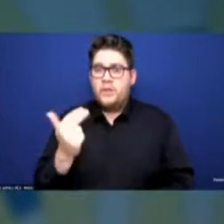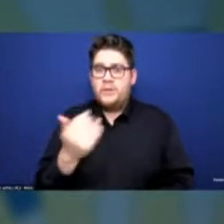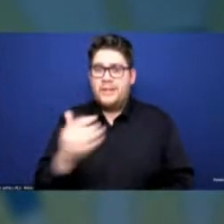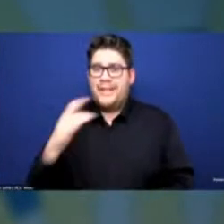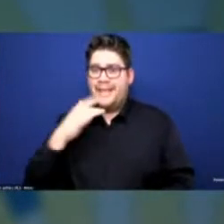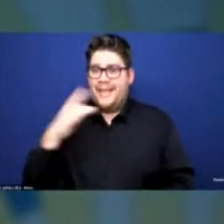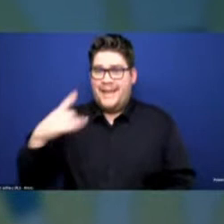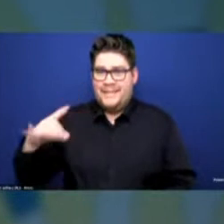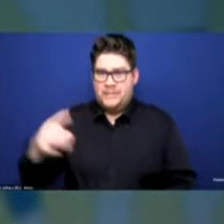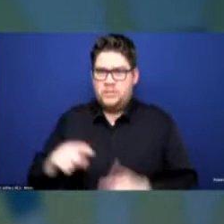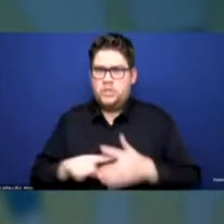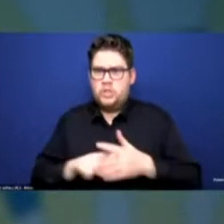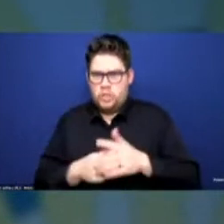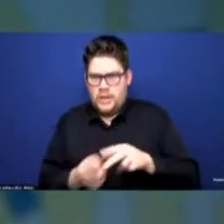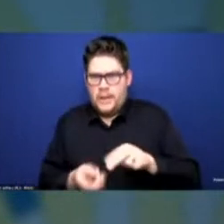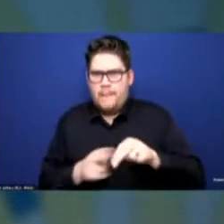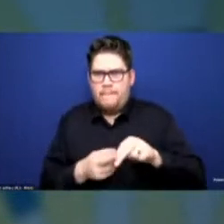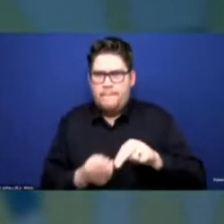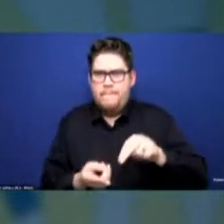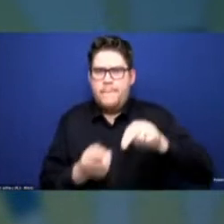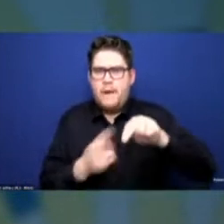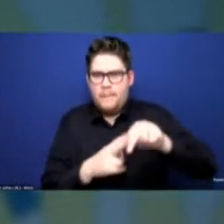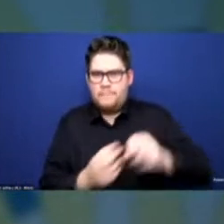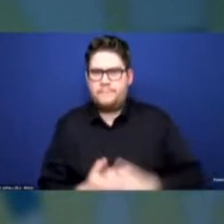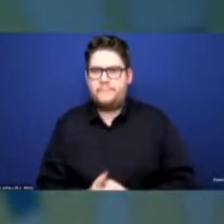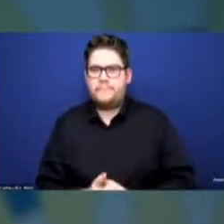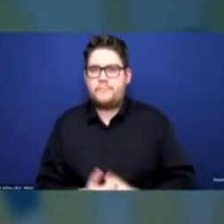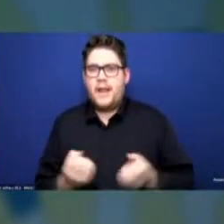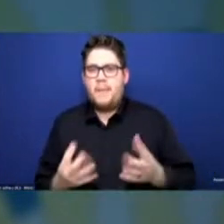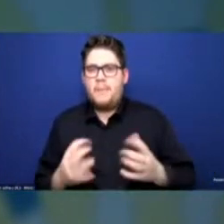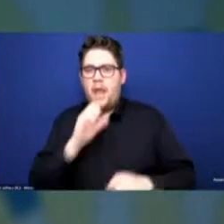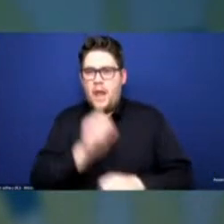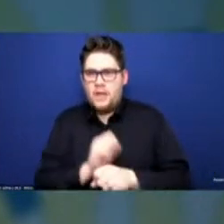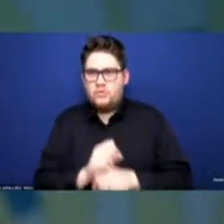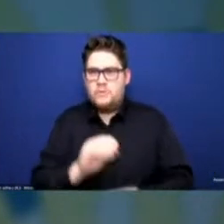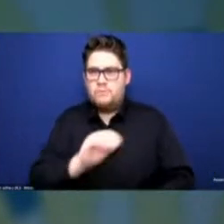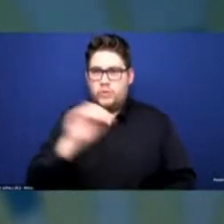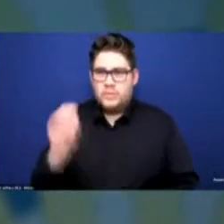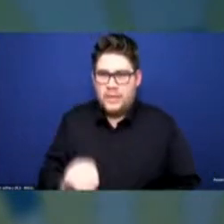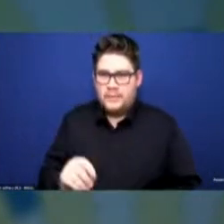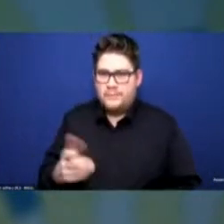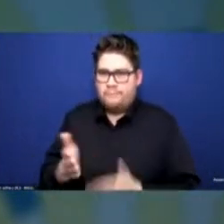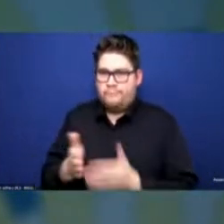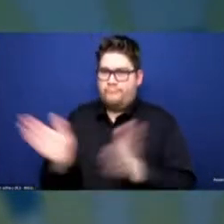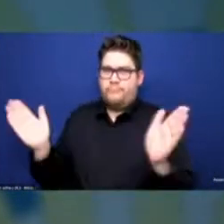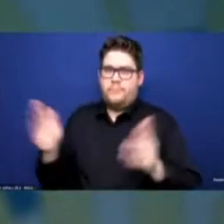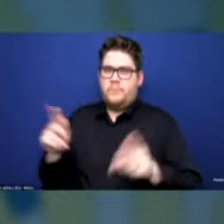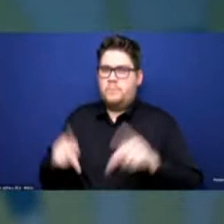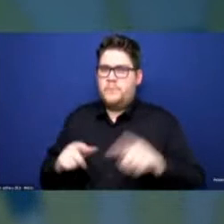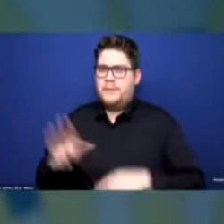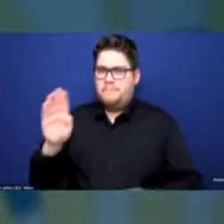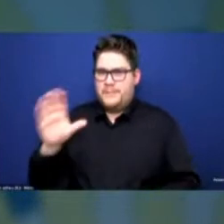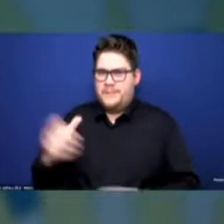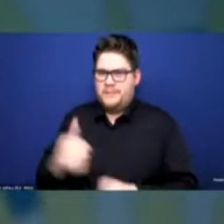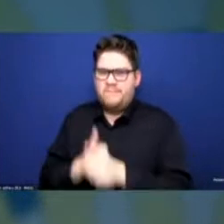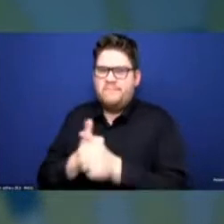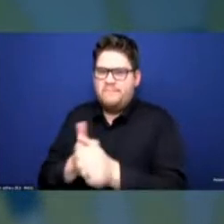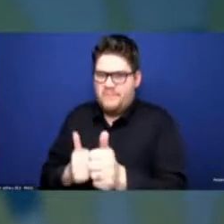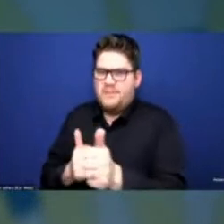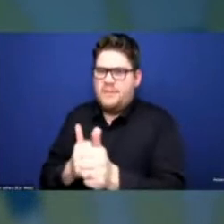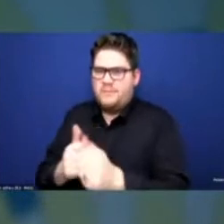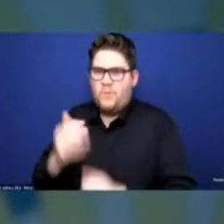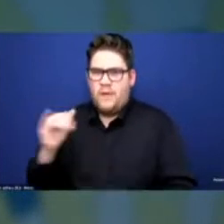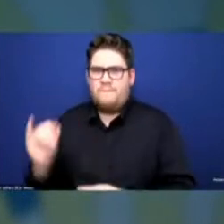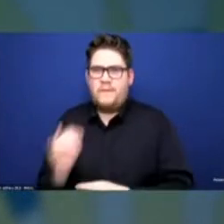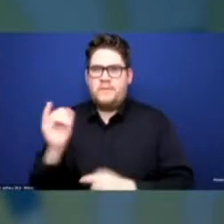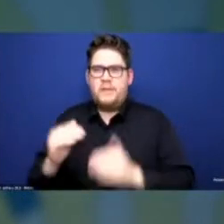0.207%这个是整个人口的是4.41%那么13岁到18岁一共是6350例这